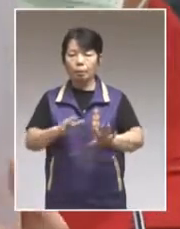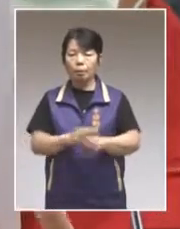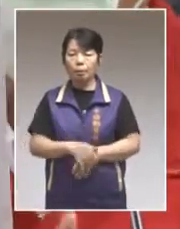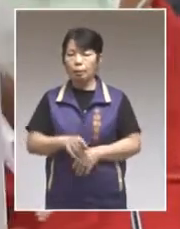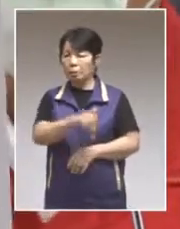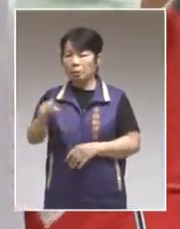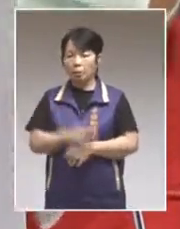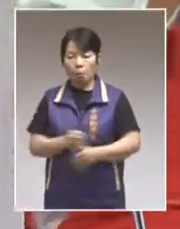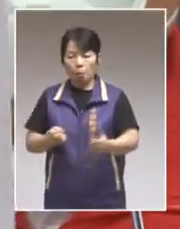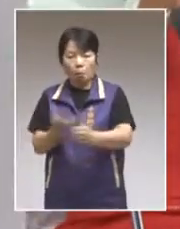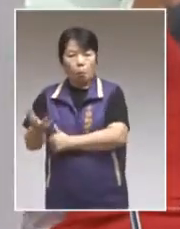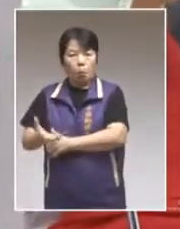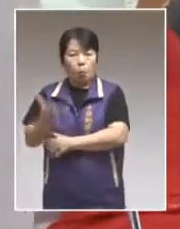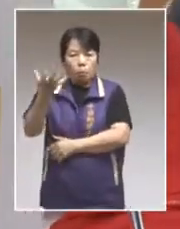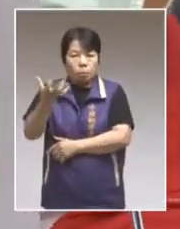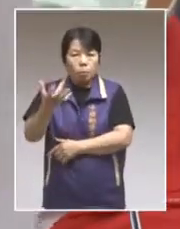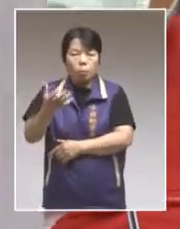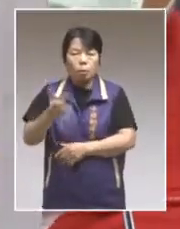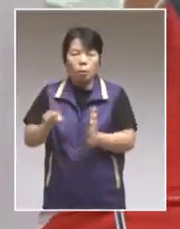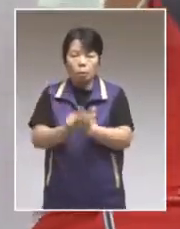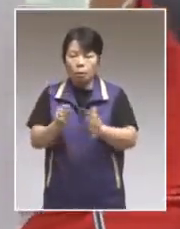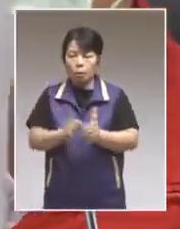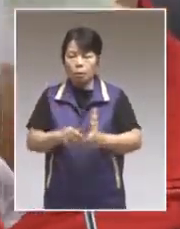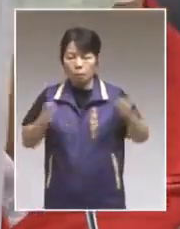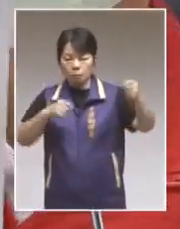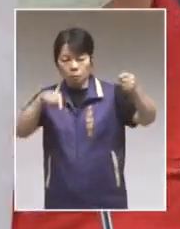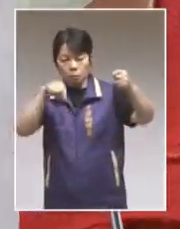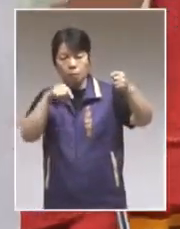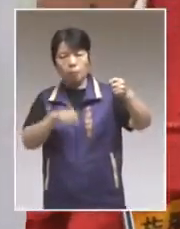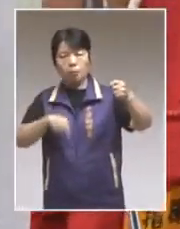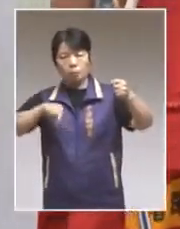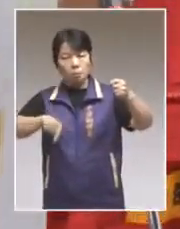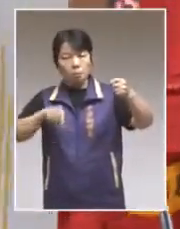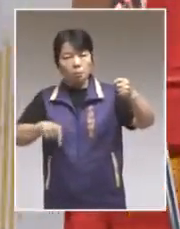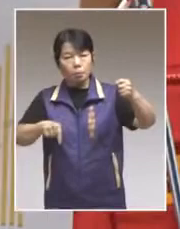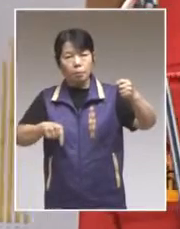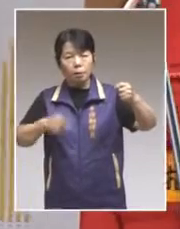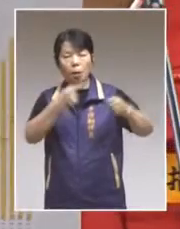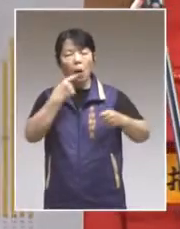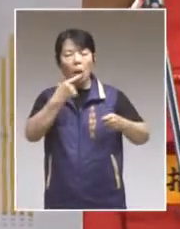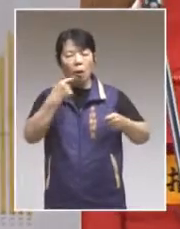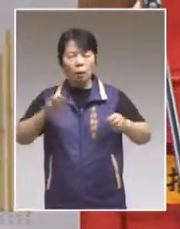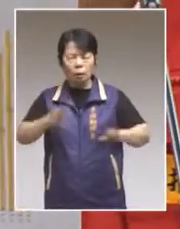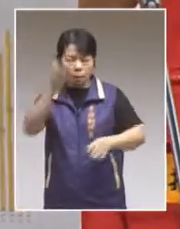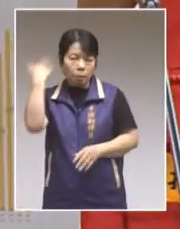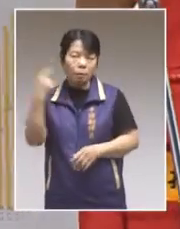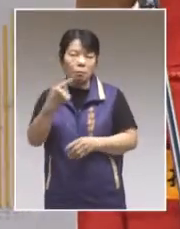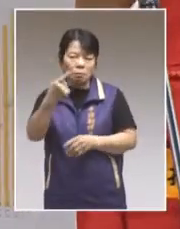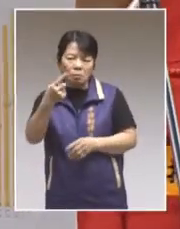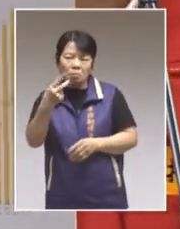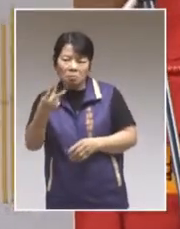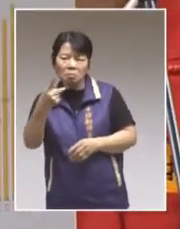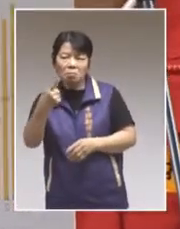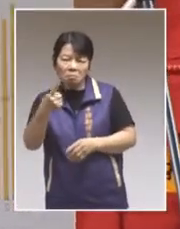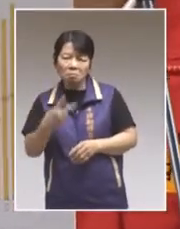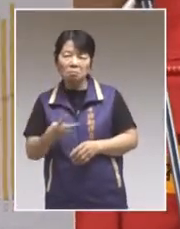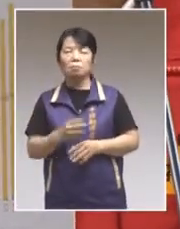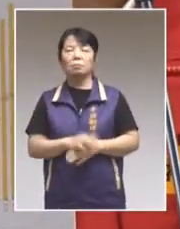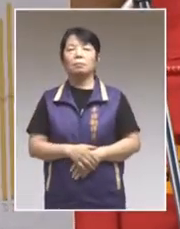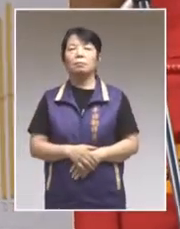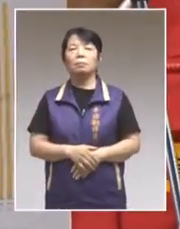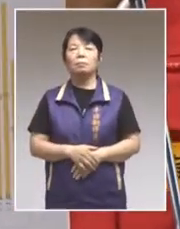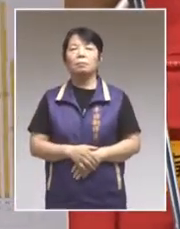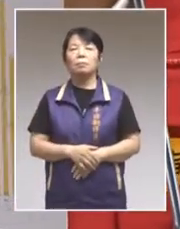的时候，各位看这个右下角的这个红字，以前都是一个两个一个两个。但是现在在我们